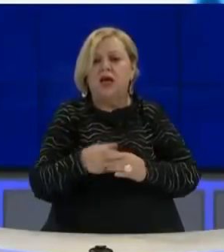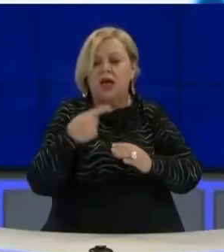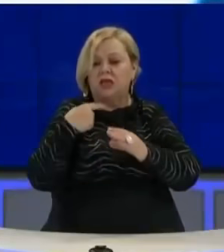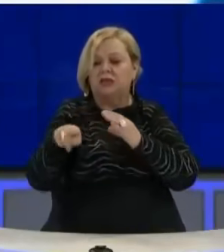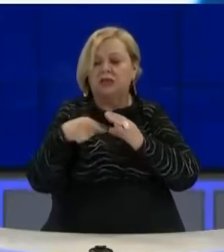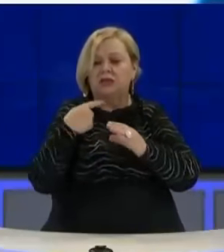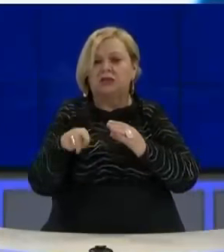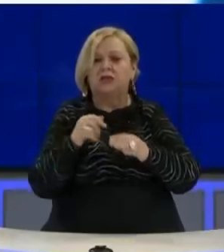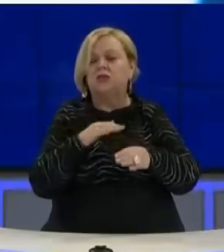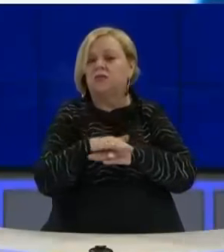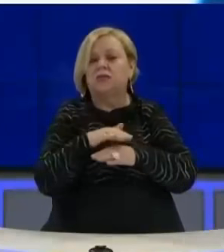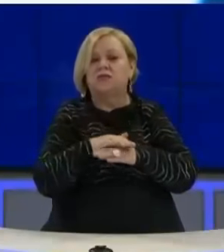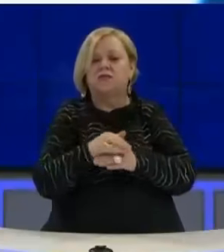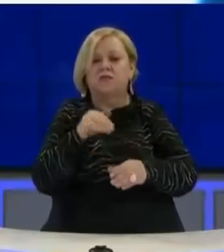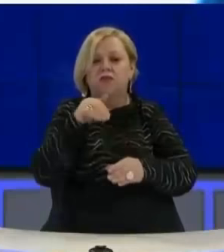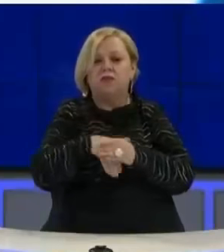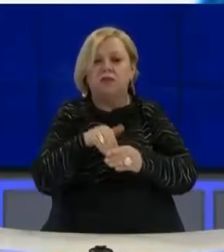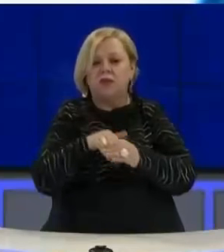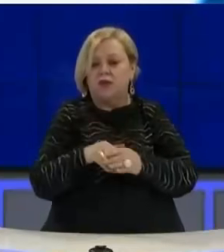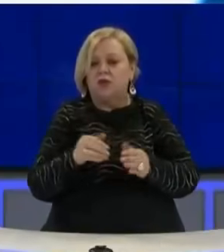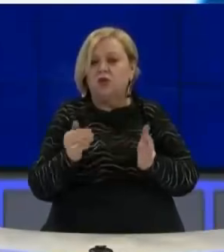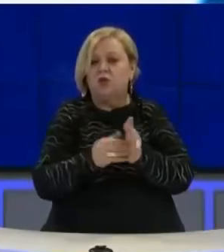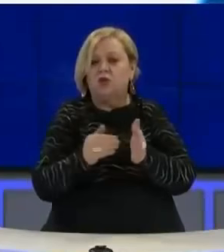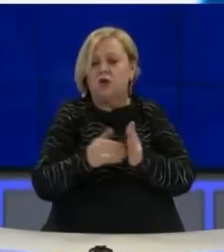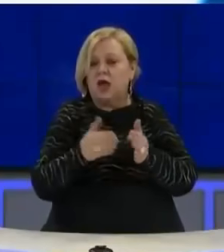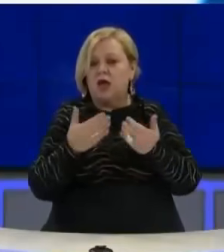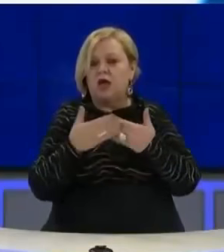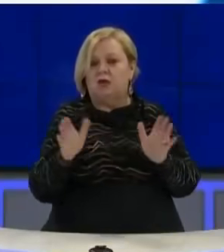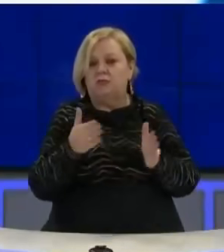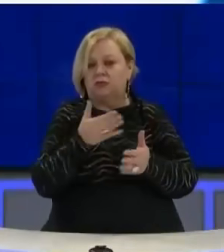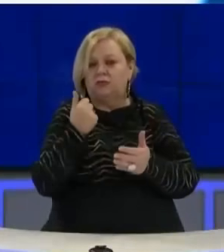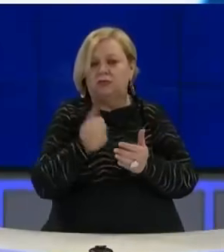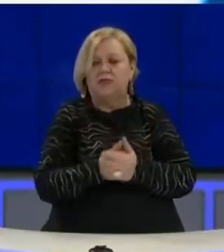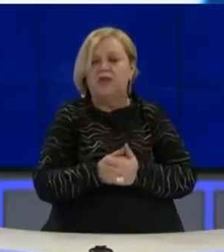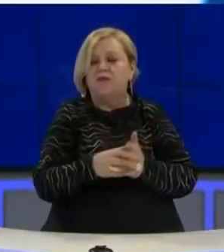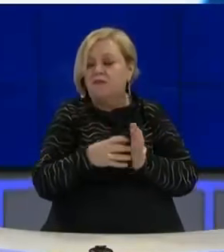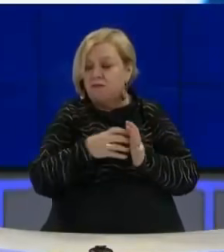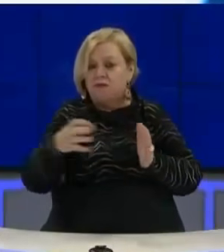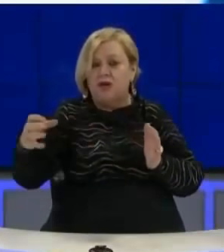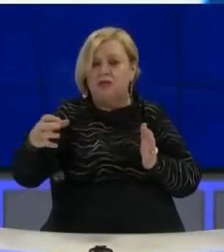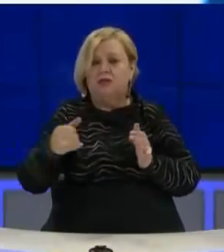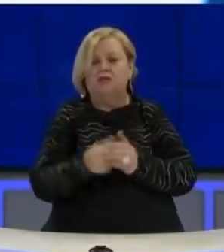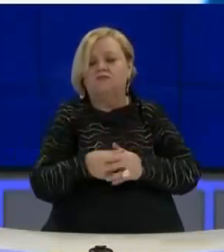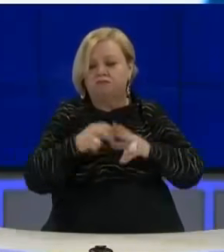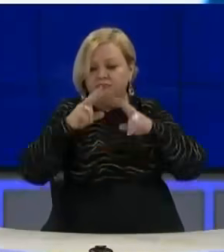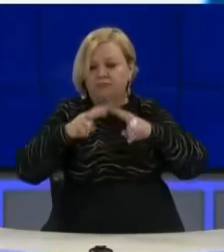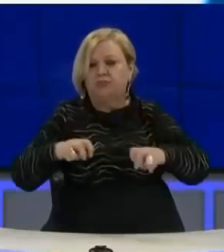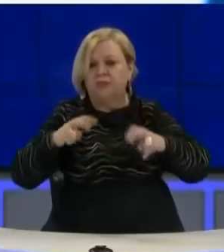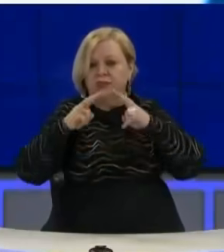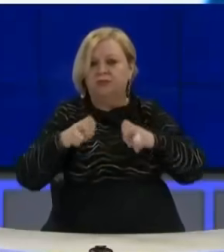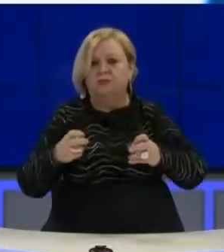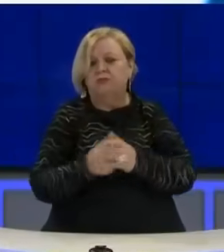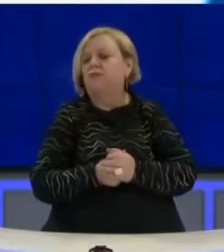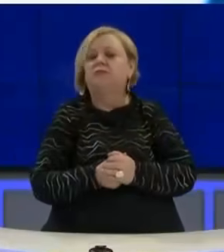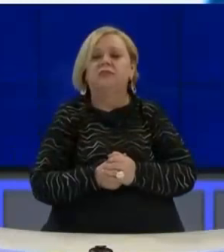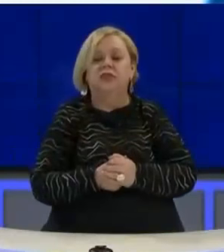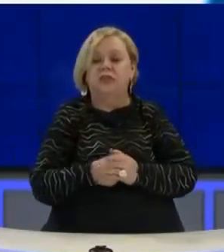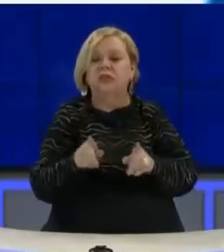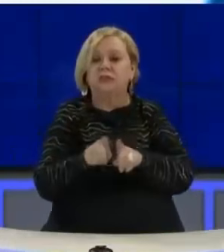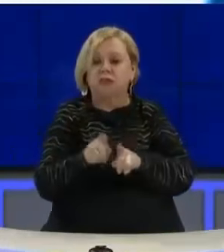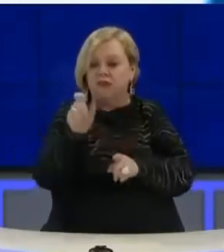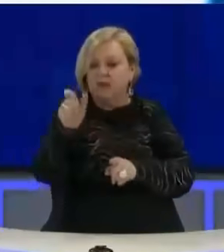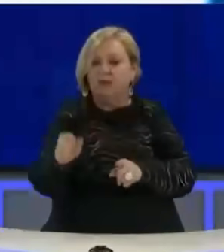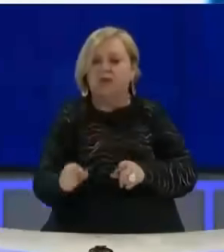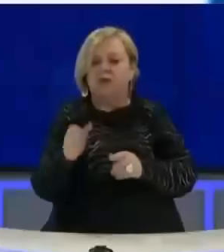dhe të cilat janë të pahapura, por që shërbimi votues është vazhdimisht është duke i kontrolluar. Sipas Valmir Elezit, ky numër